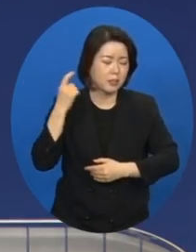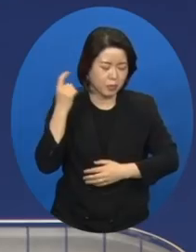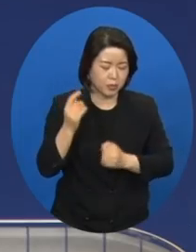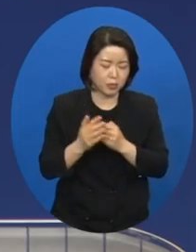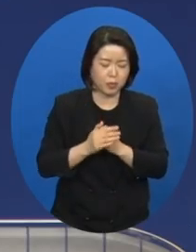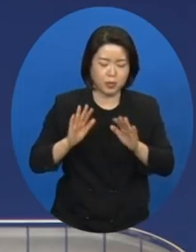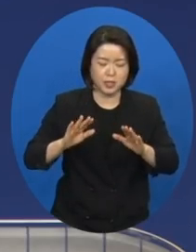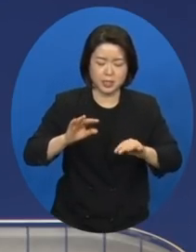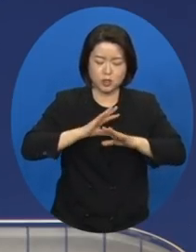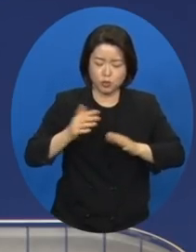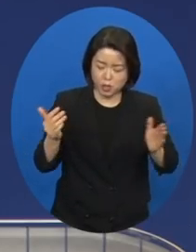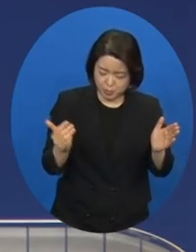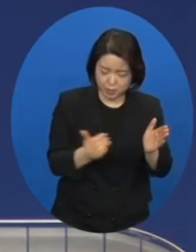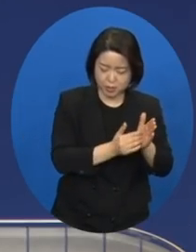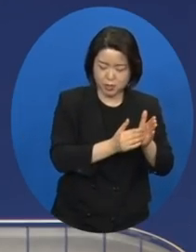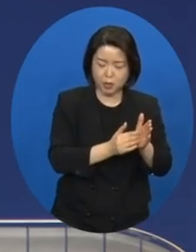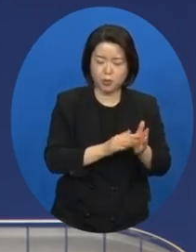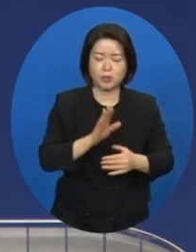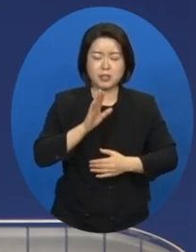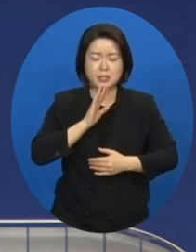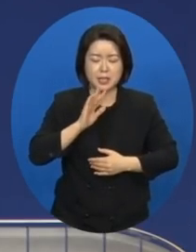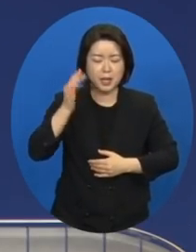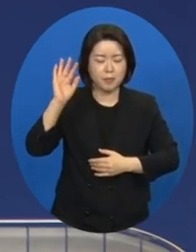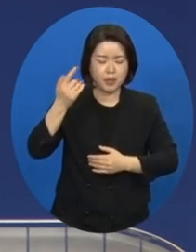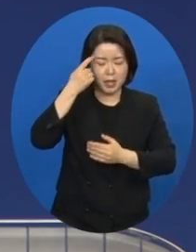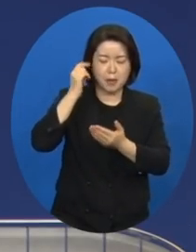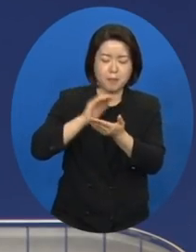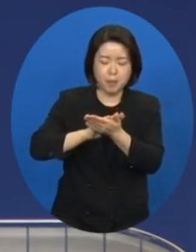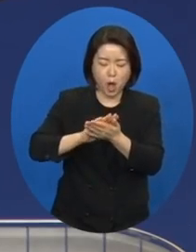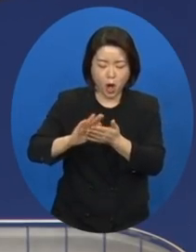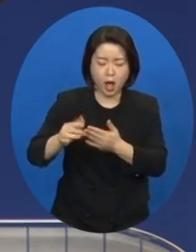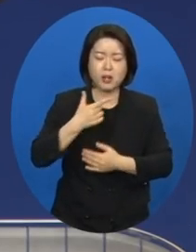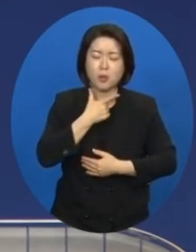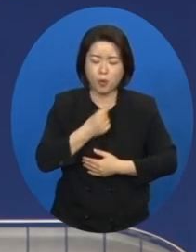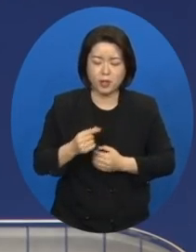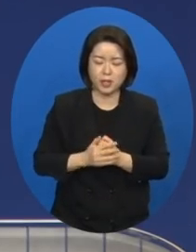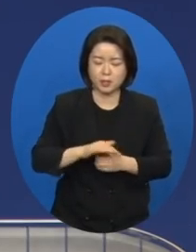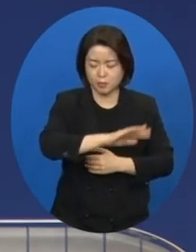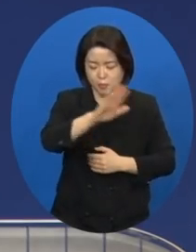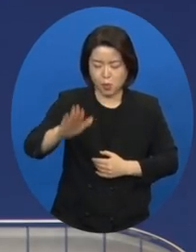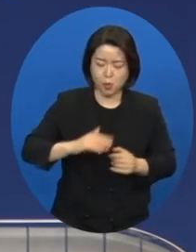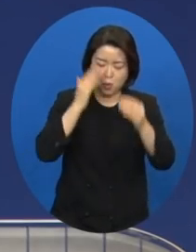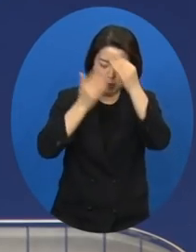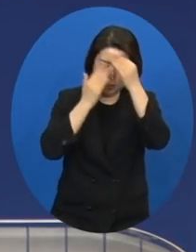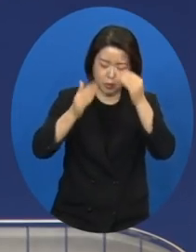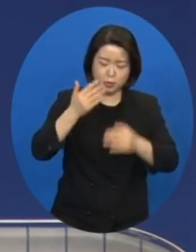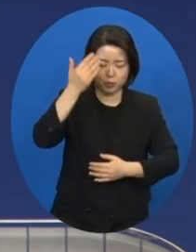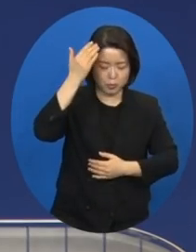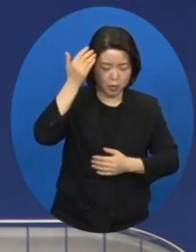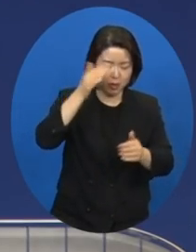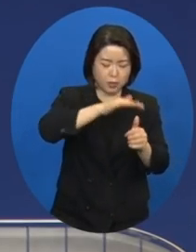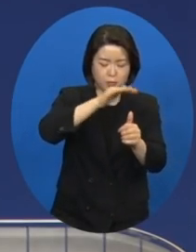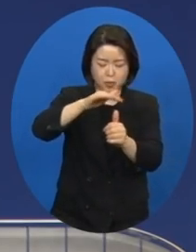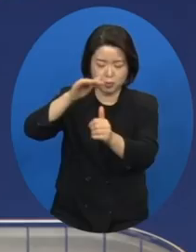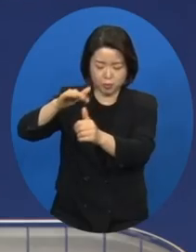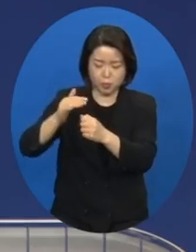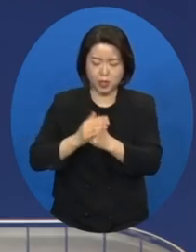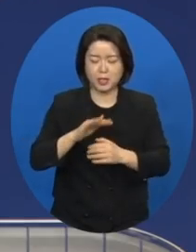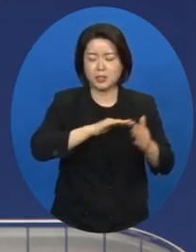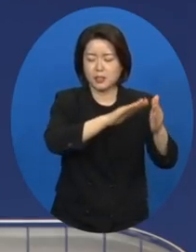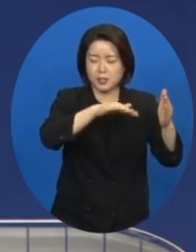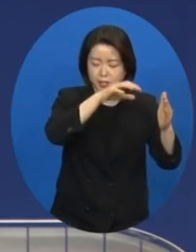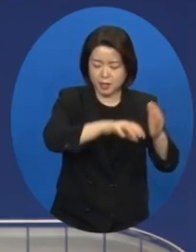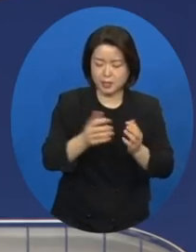이제는 두려움을 끝내고 참된 평강과 평화를 갈망하는 우리 모든 성도들 머리머리 위에 저들의